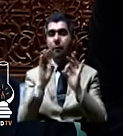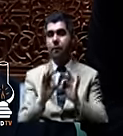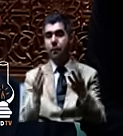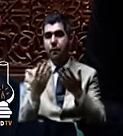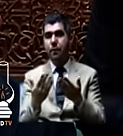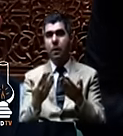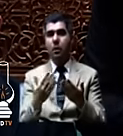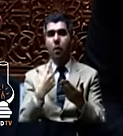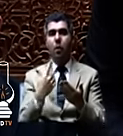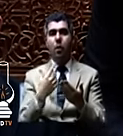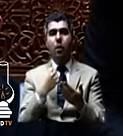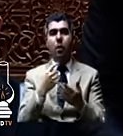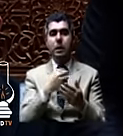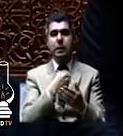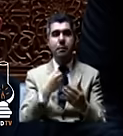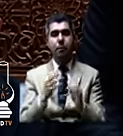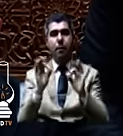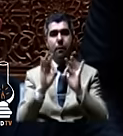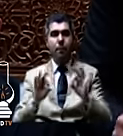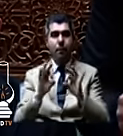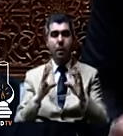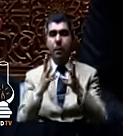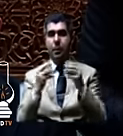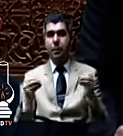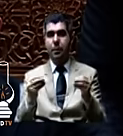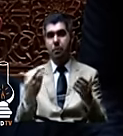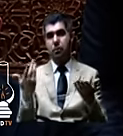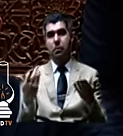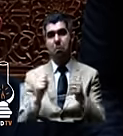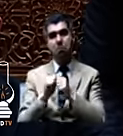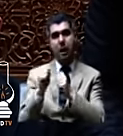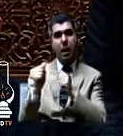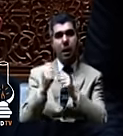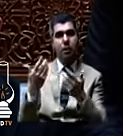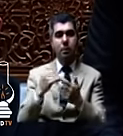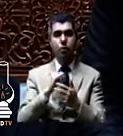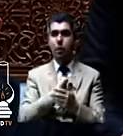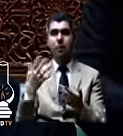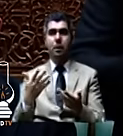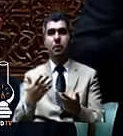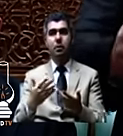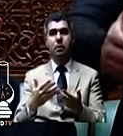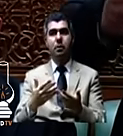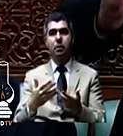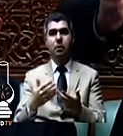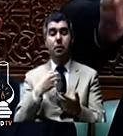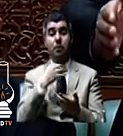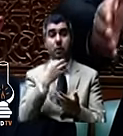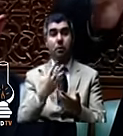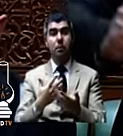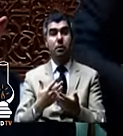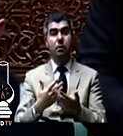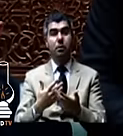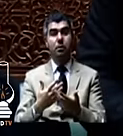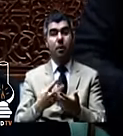عندنا ويلات. فيما يخص المناطق الصناعيه سيد الوزير، نعم استثناء في المناطق الصناعيه ايجابي، لكن كثير من